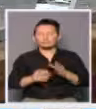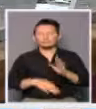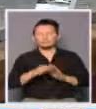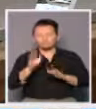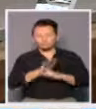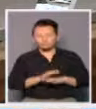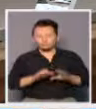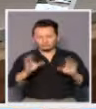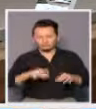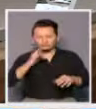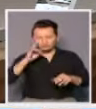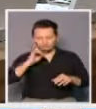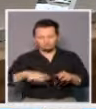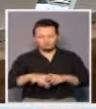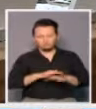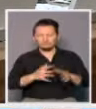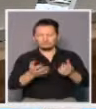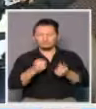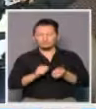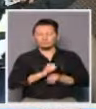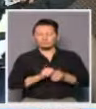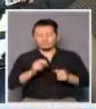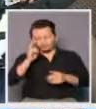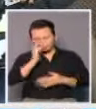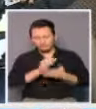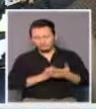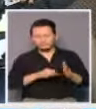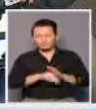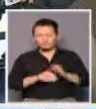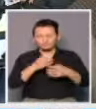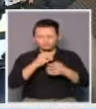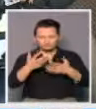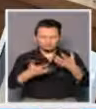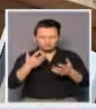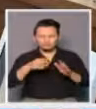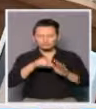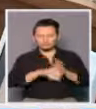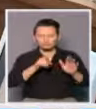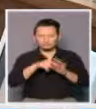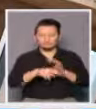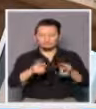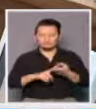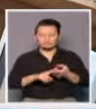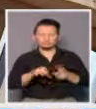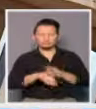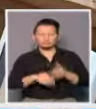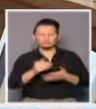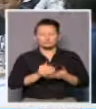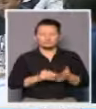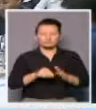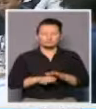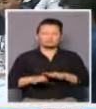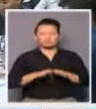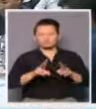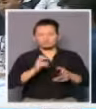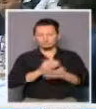вышеуказанного закона Республики Казахстан прием заявок на государственную экологическую экспертизу и эмиссии будут осуществляться посредством единого портала, и в